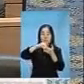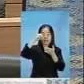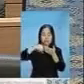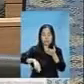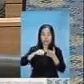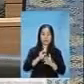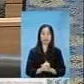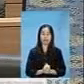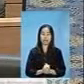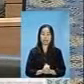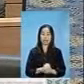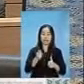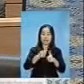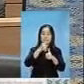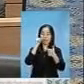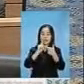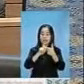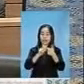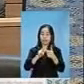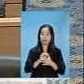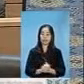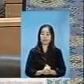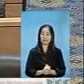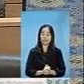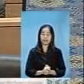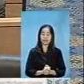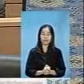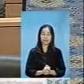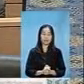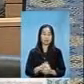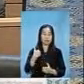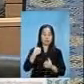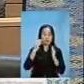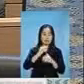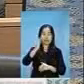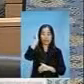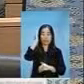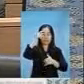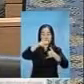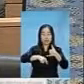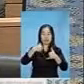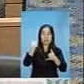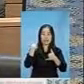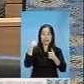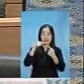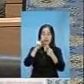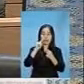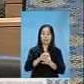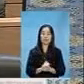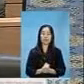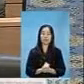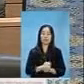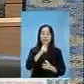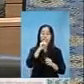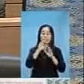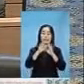ะครับประเด็นต่อไปท่านประธานครับท่านผู้ที่กำลังพิปรายได้พิปรายเปรียบเทีย